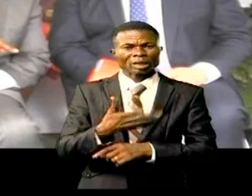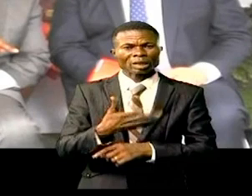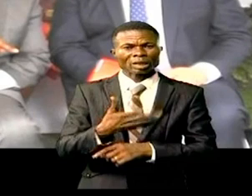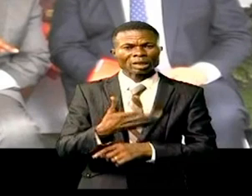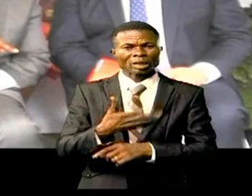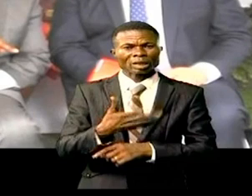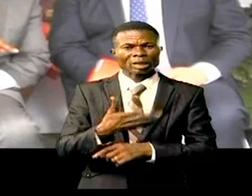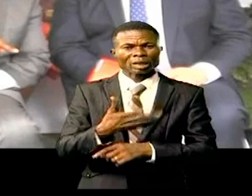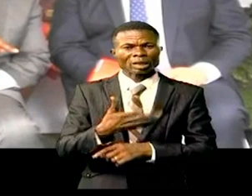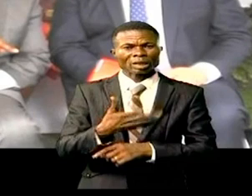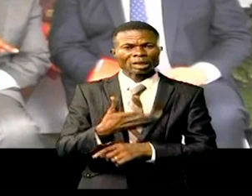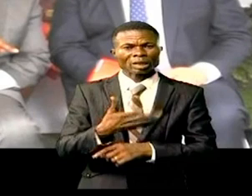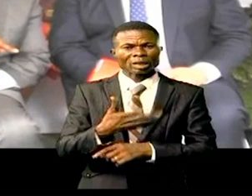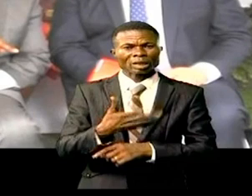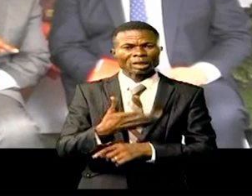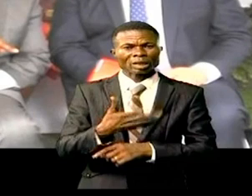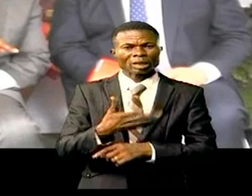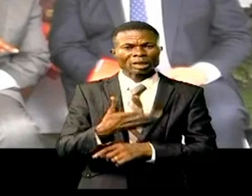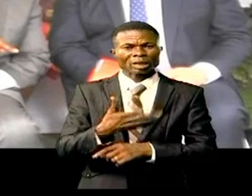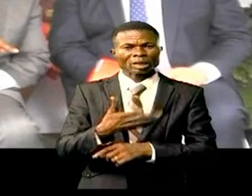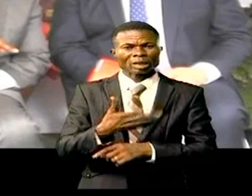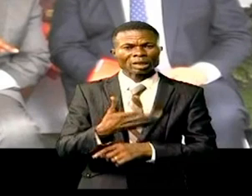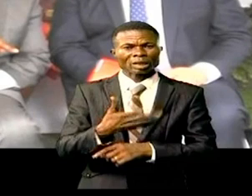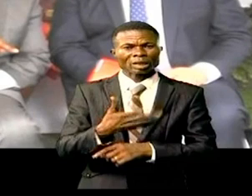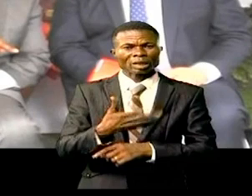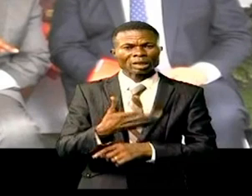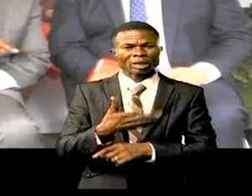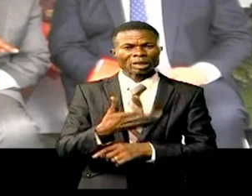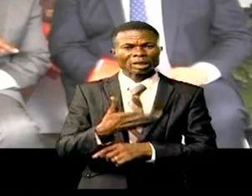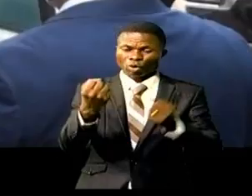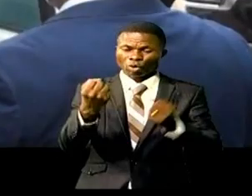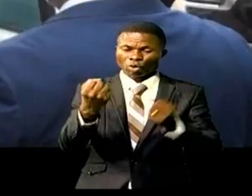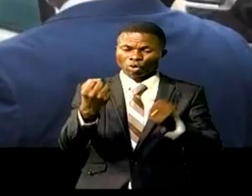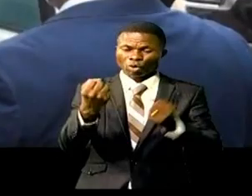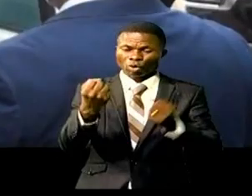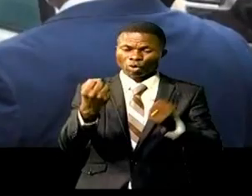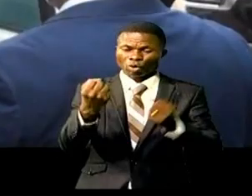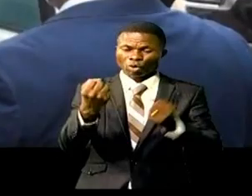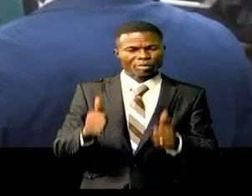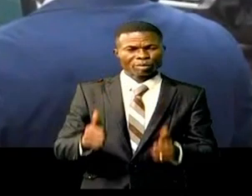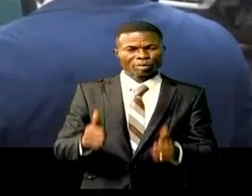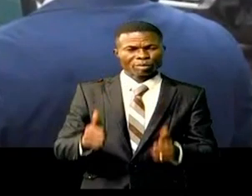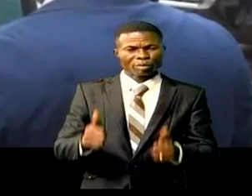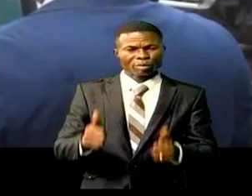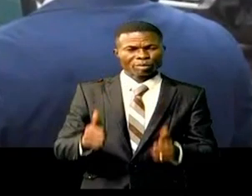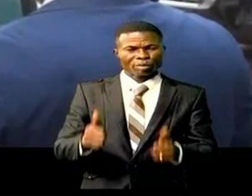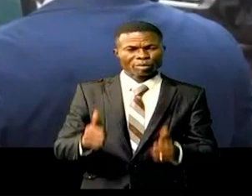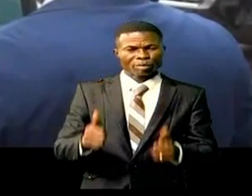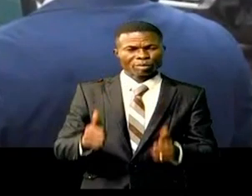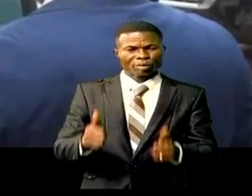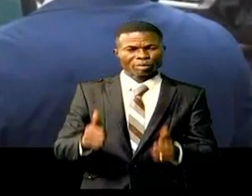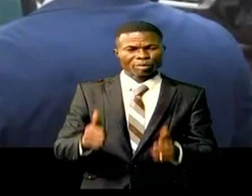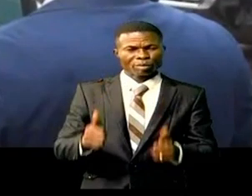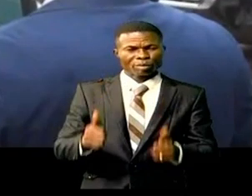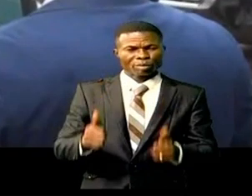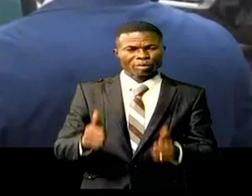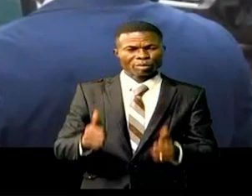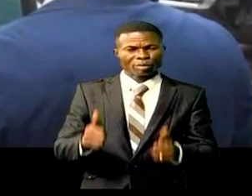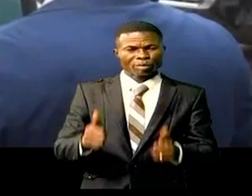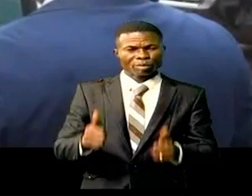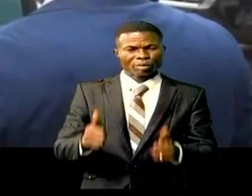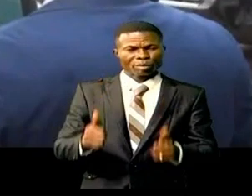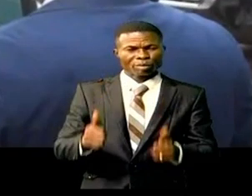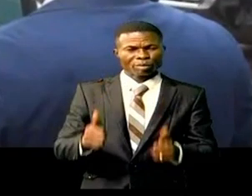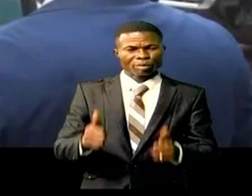frontières et a demandé à ce que ces engins soient utilisés à bon escient. Nous soyons clairs pour